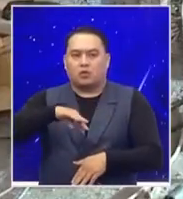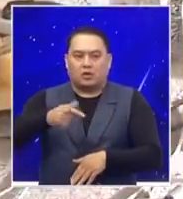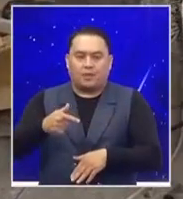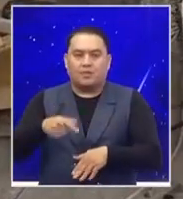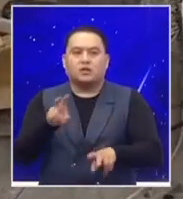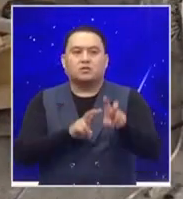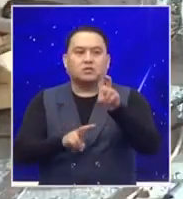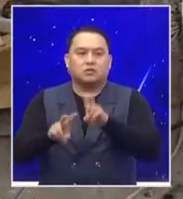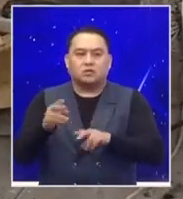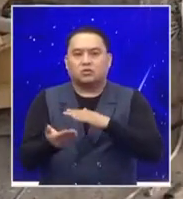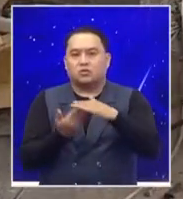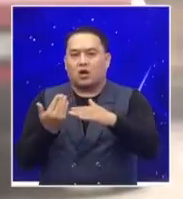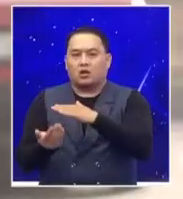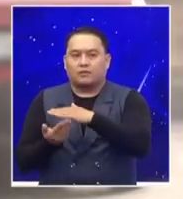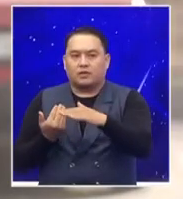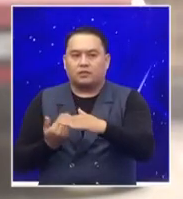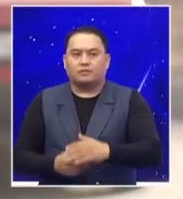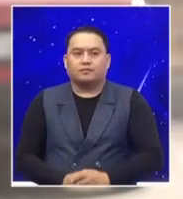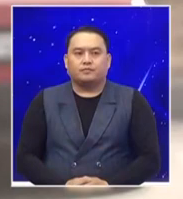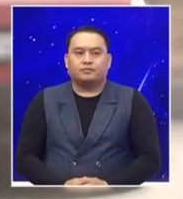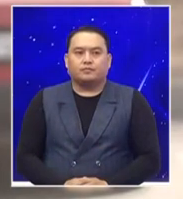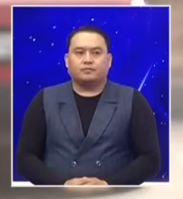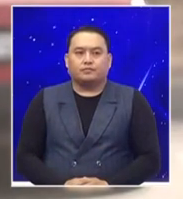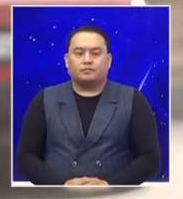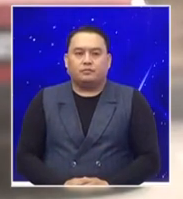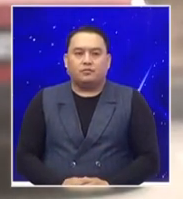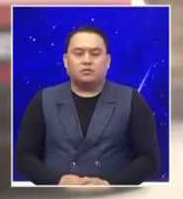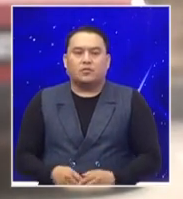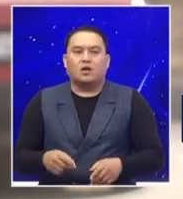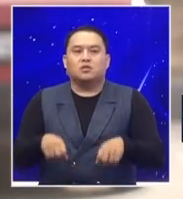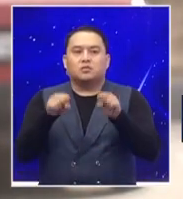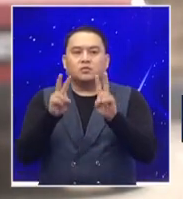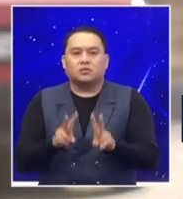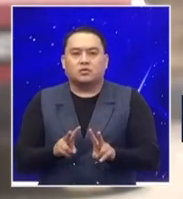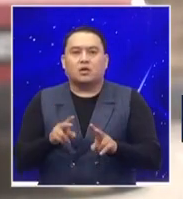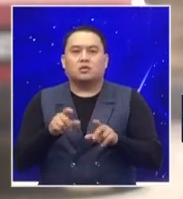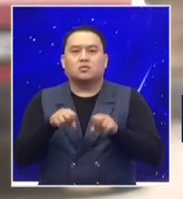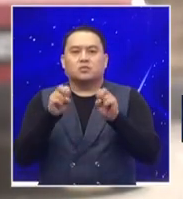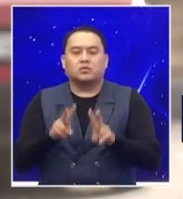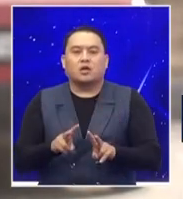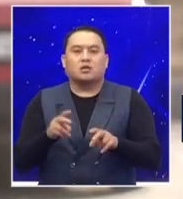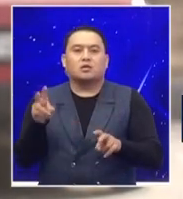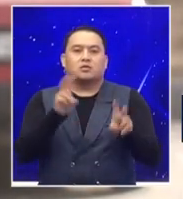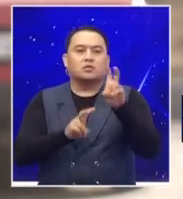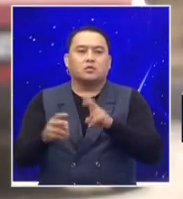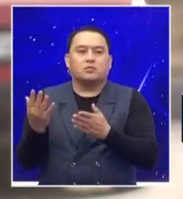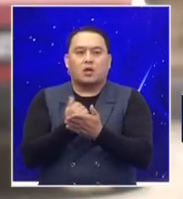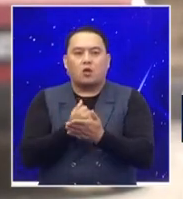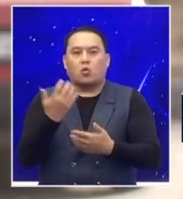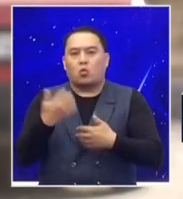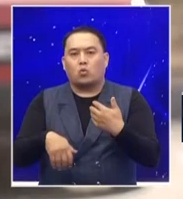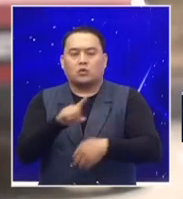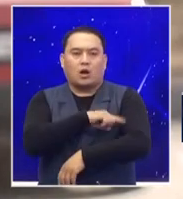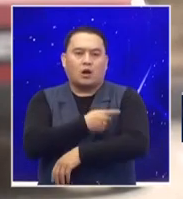жан-жақтан іздестіріп, шақыртып жатыр. Жан-жақтан мамандарды іздеп отырмыз. Осы бізге жеткіліксіз, оташа дәрігер